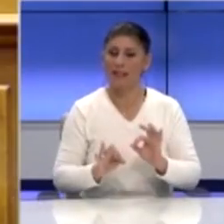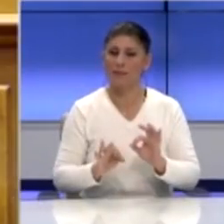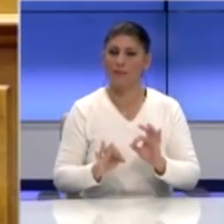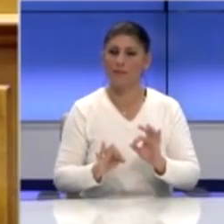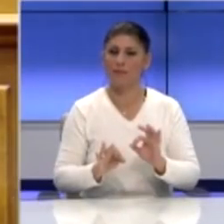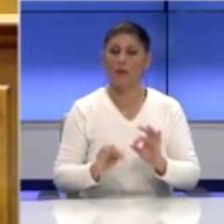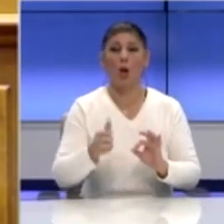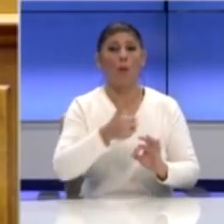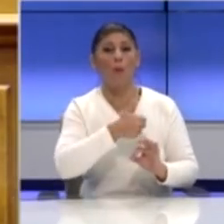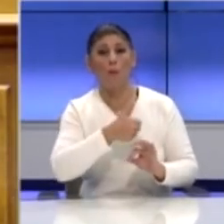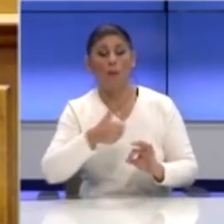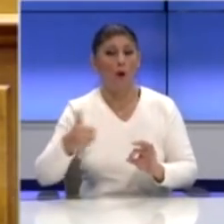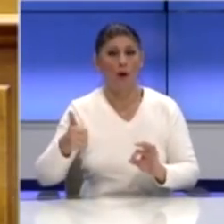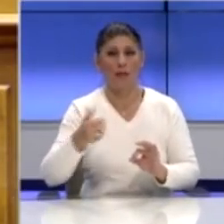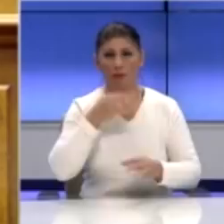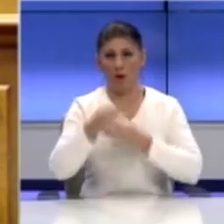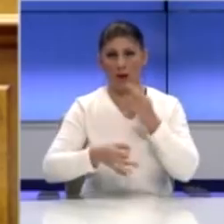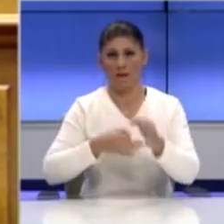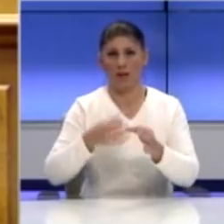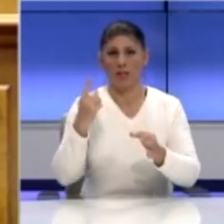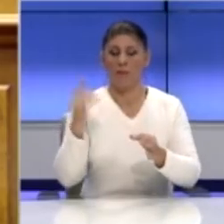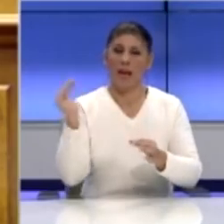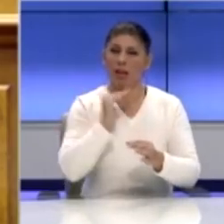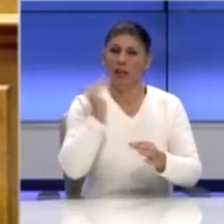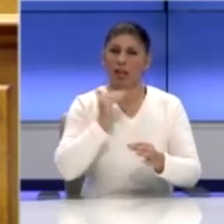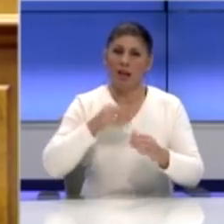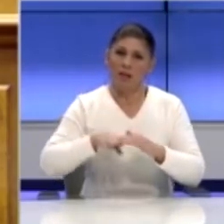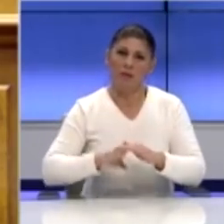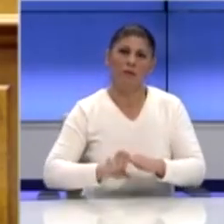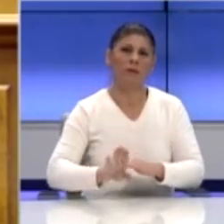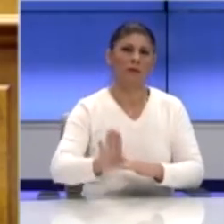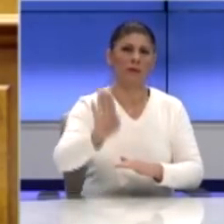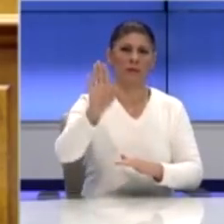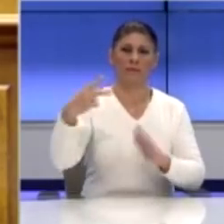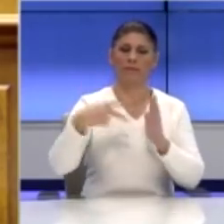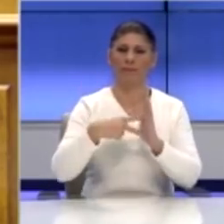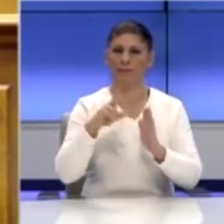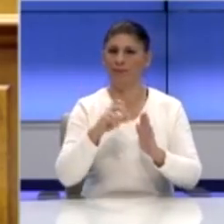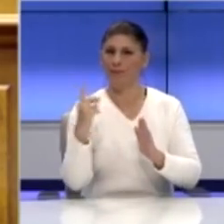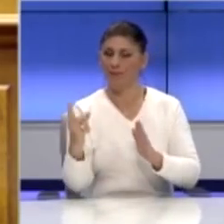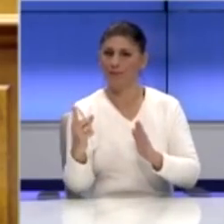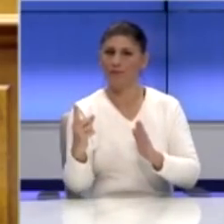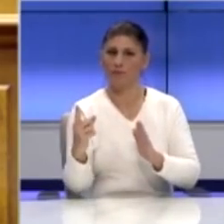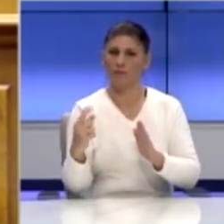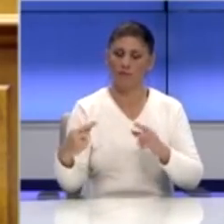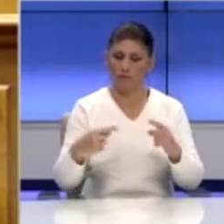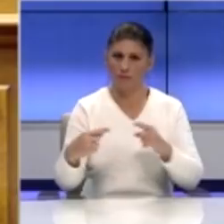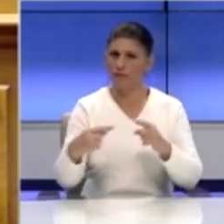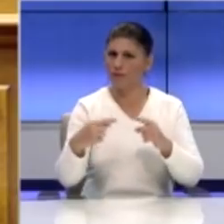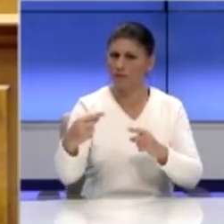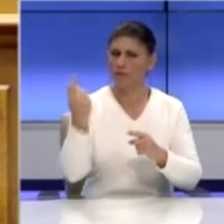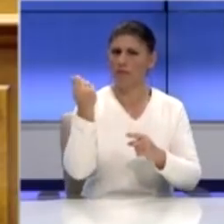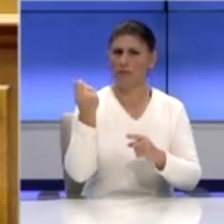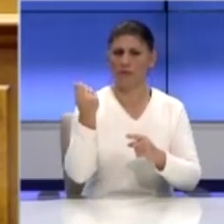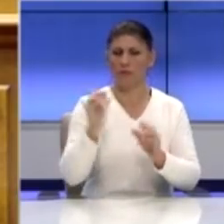είναι οι μοναδικές που αναφέρονται σε μια ταχεία ανάκαμψη το 2021, σε αντιπαράθεση με